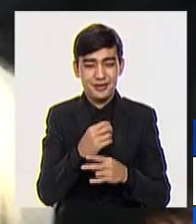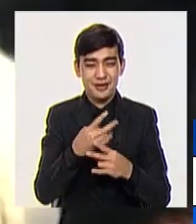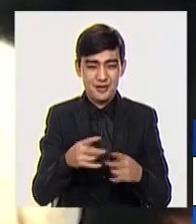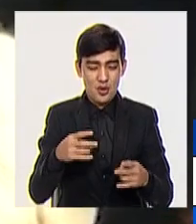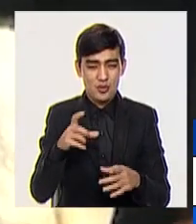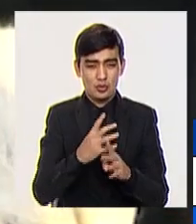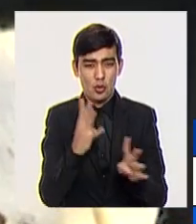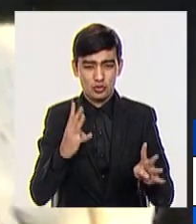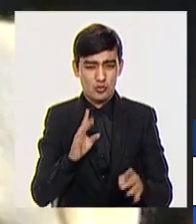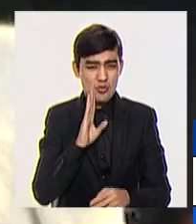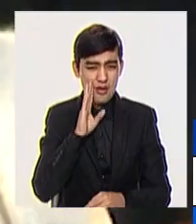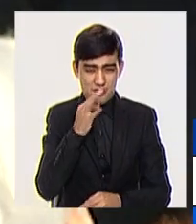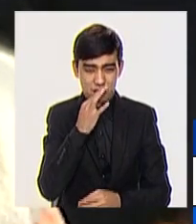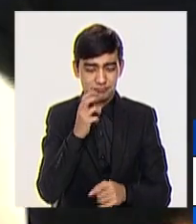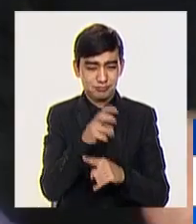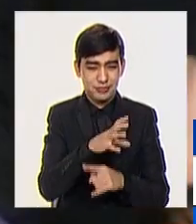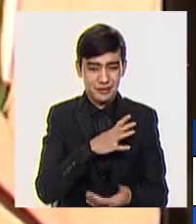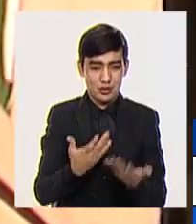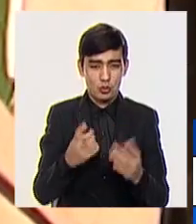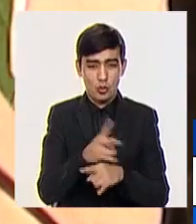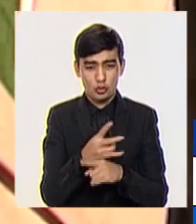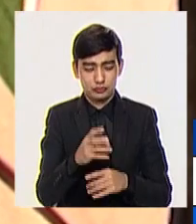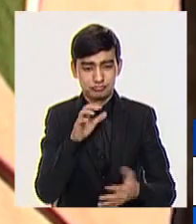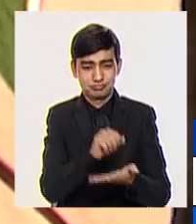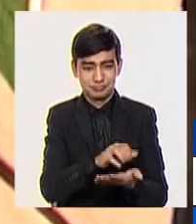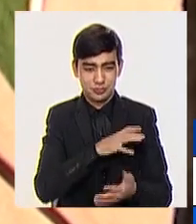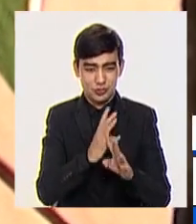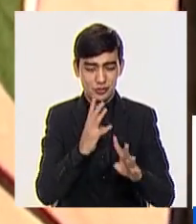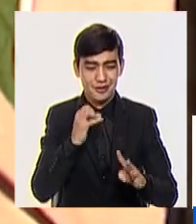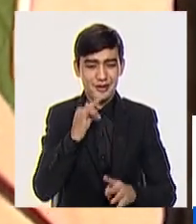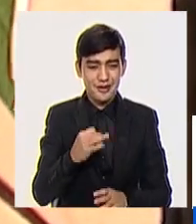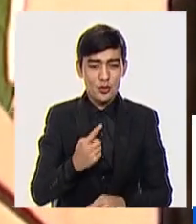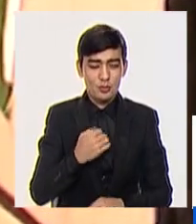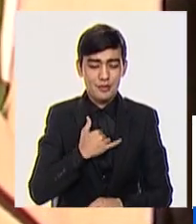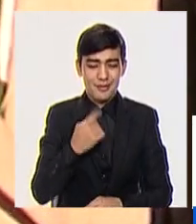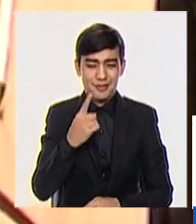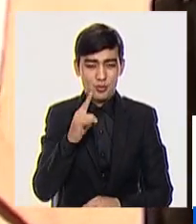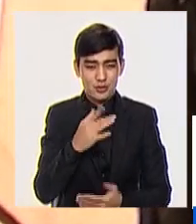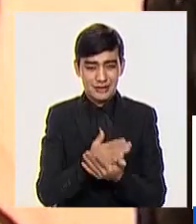занимали очередь с раннего утра, а то и с ночи. У меня один ребенок